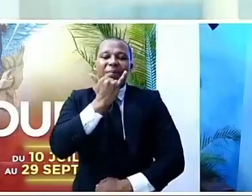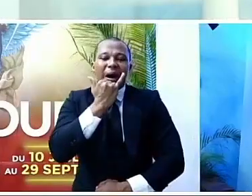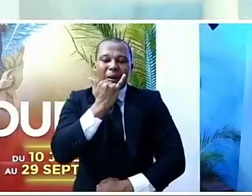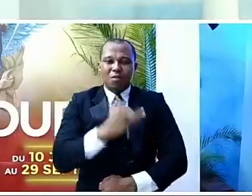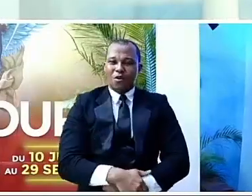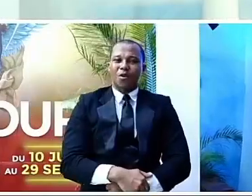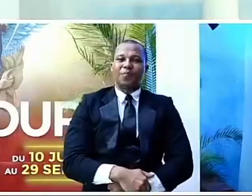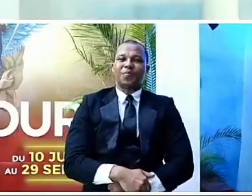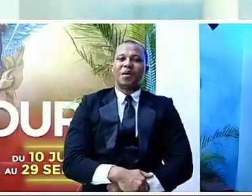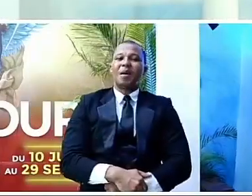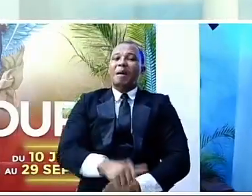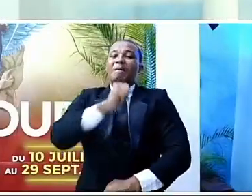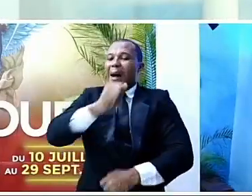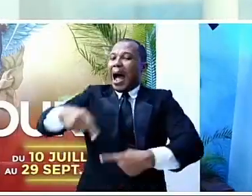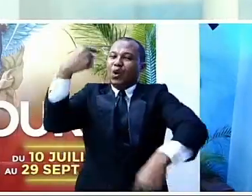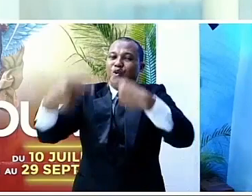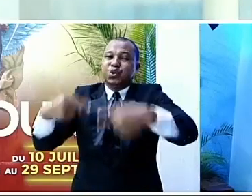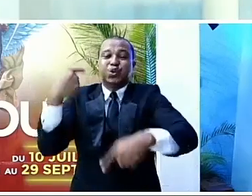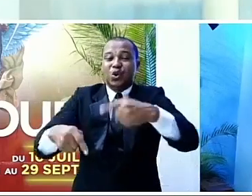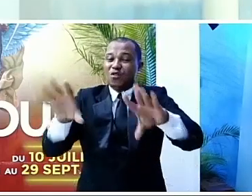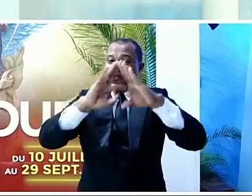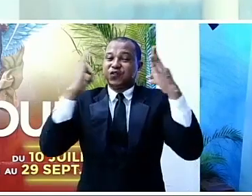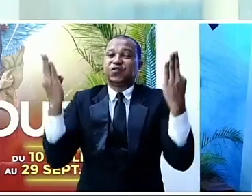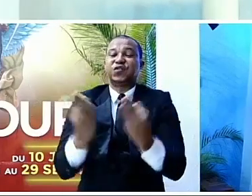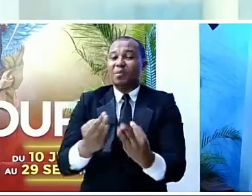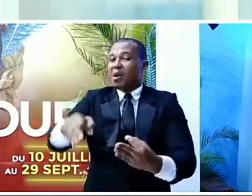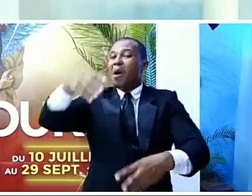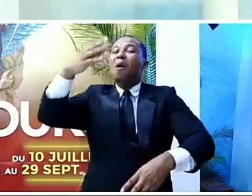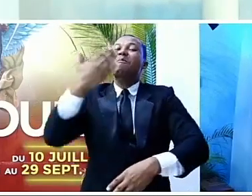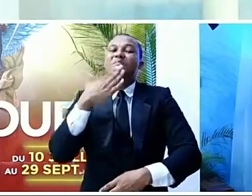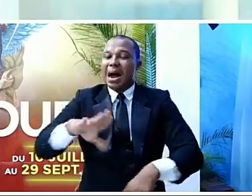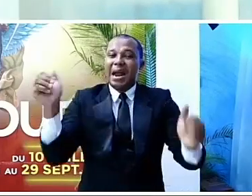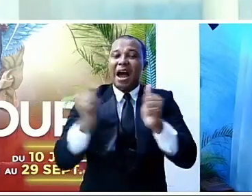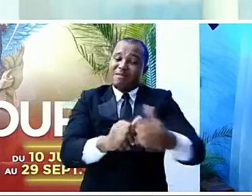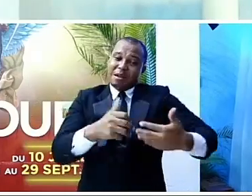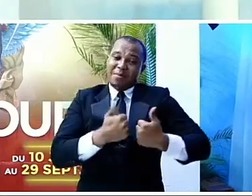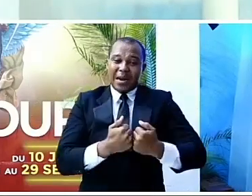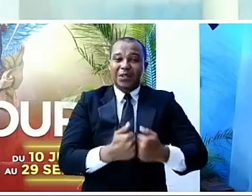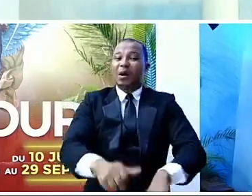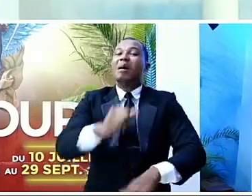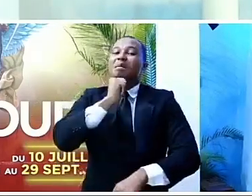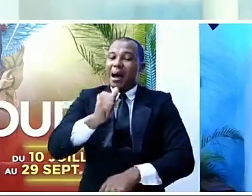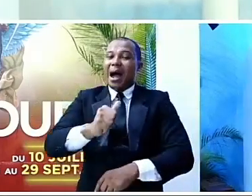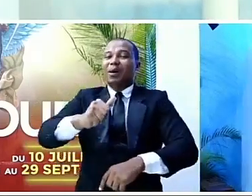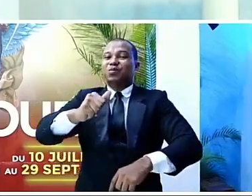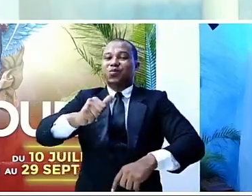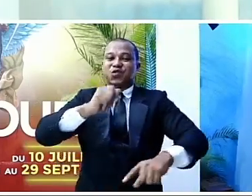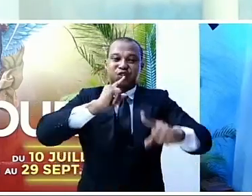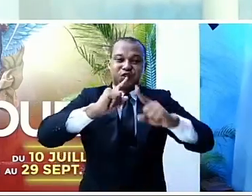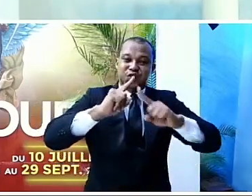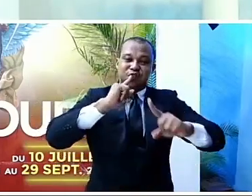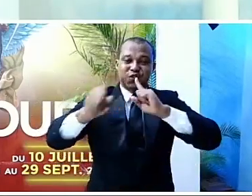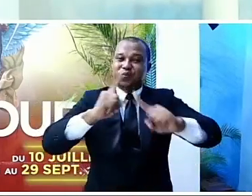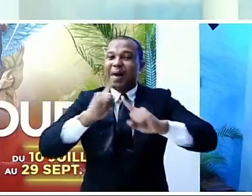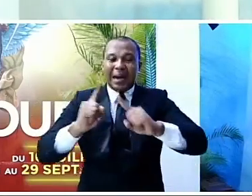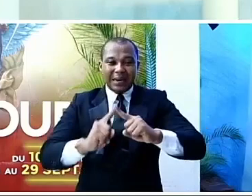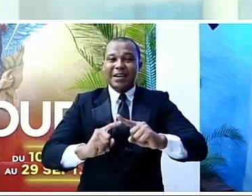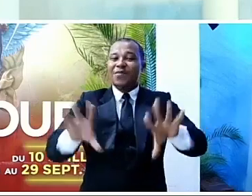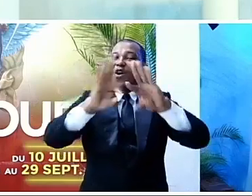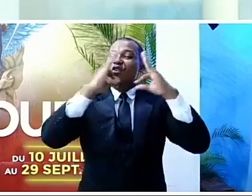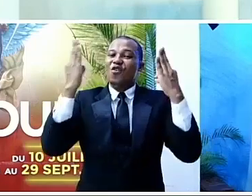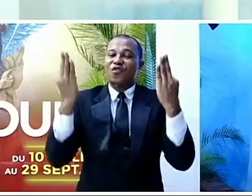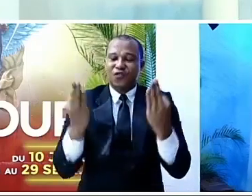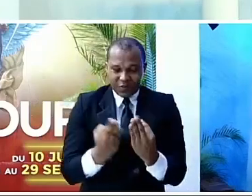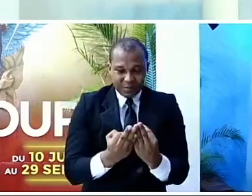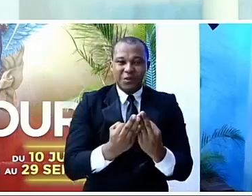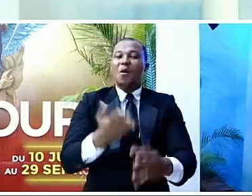Papa, les familles ont mal avec ménageou. Papa, les familles ont mal avec mari ou madame. Un peu de